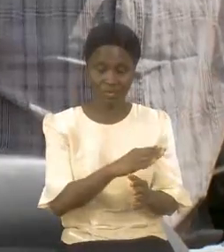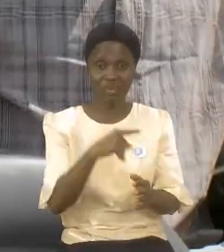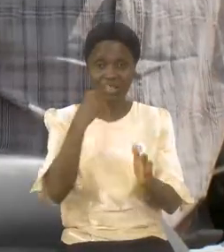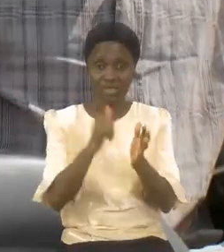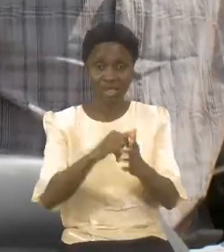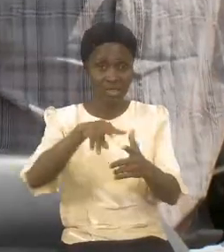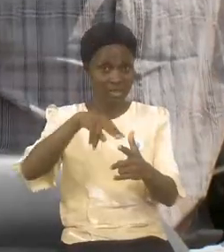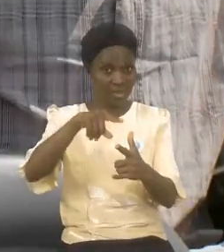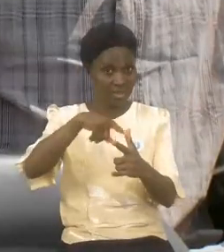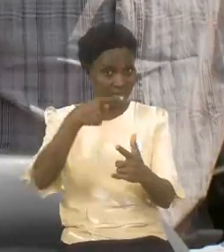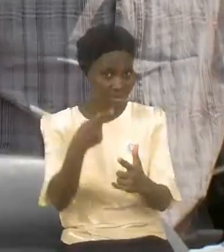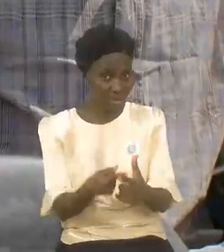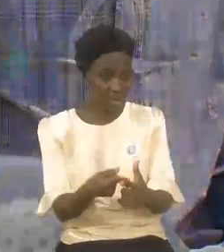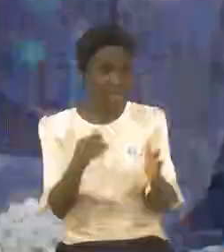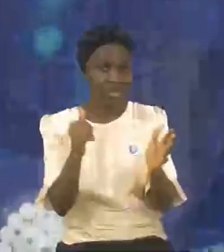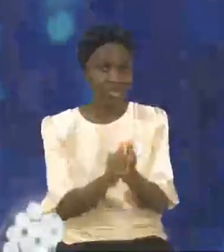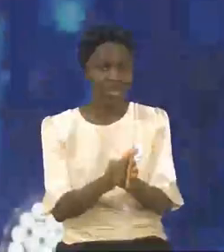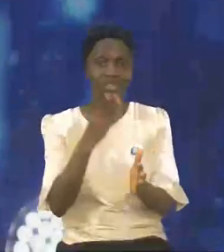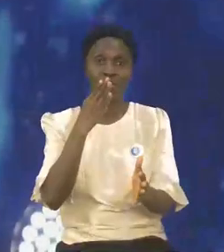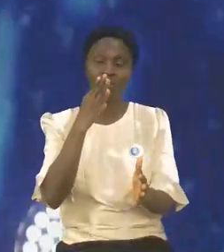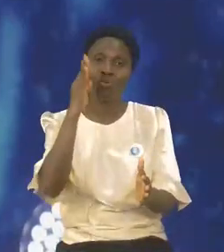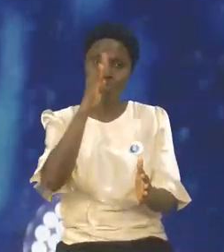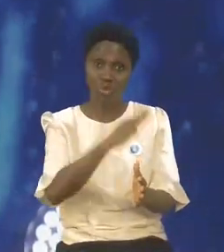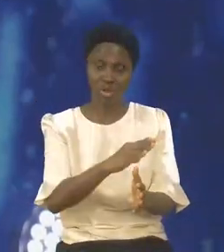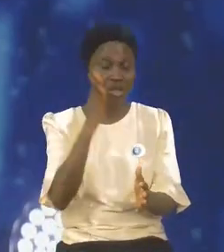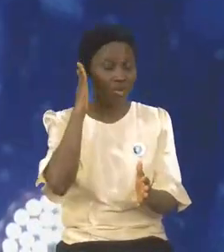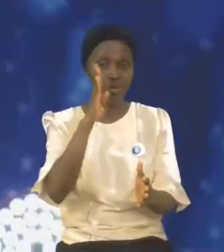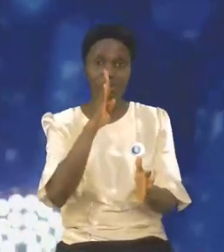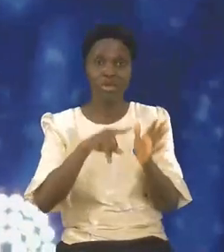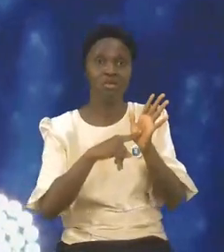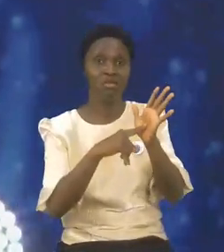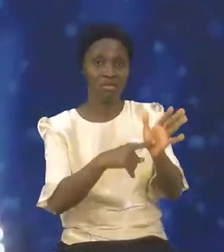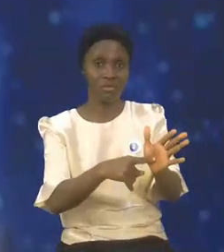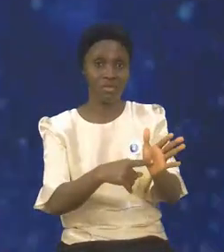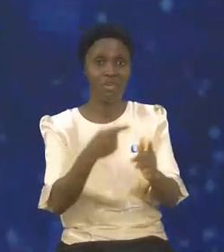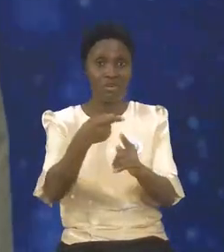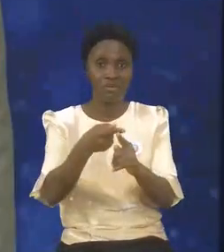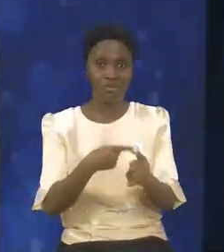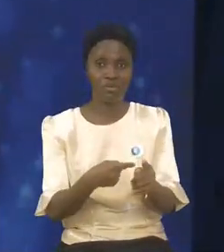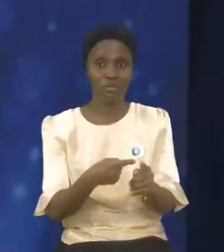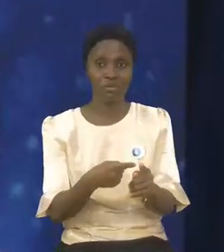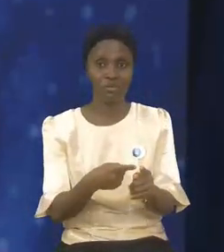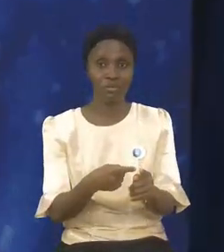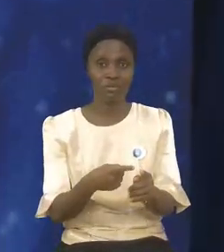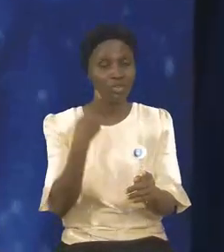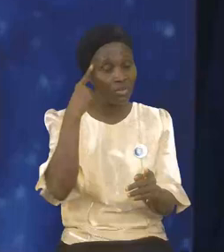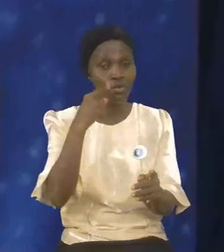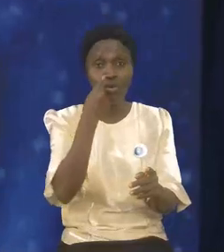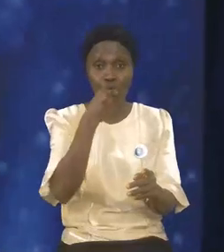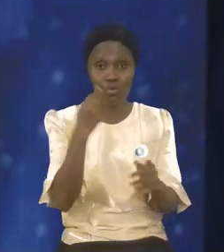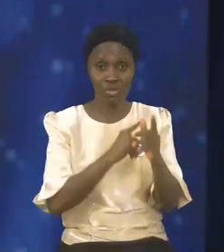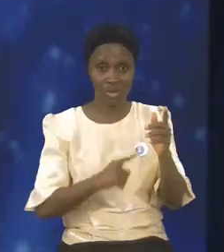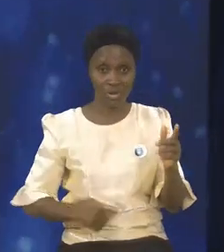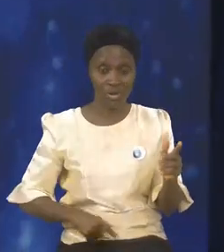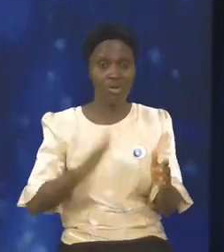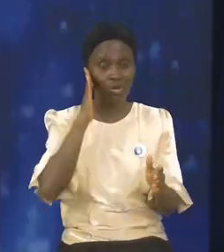la grande manifestation de la puissance du mal. Et alors paraîtra l'impie, que le